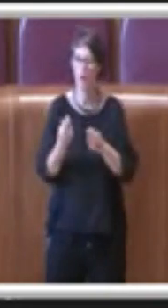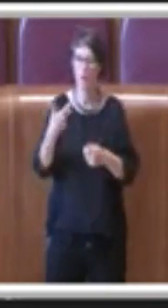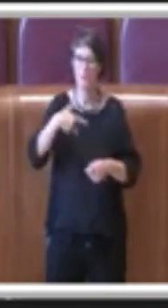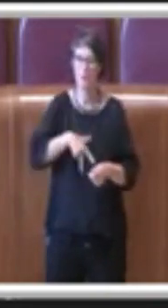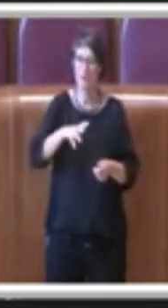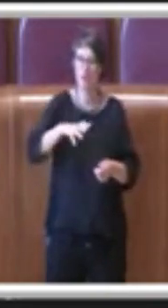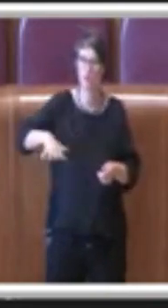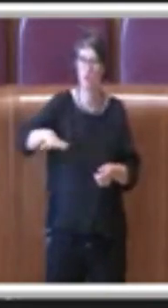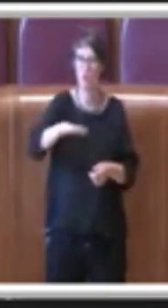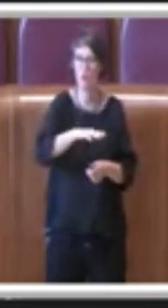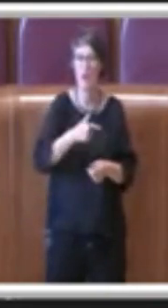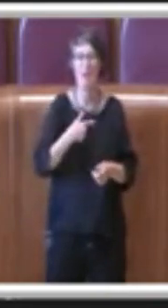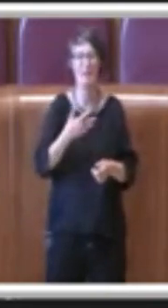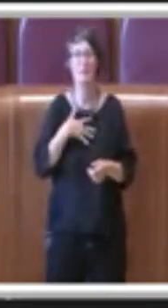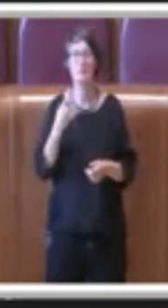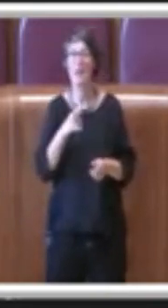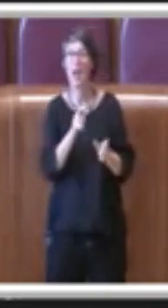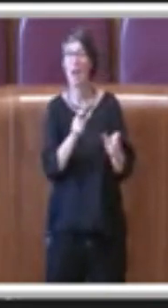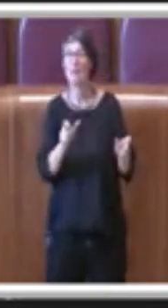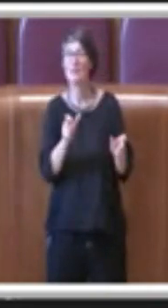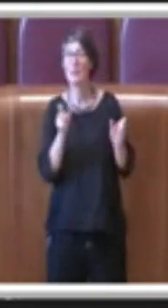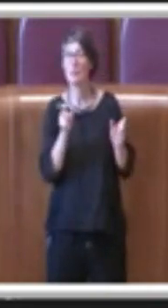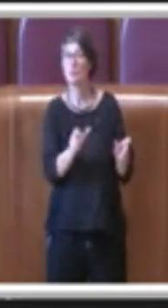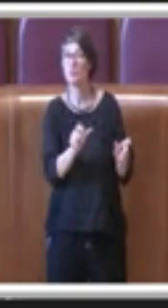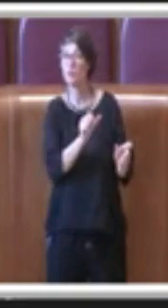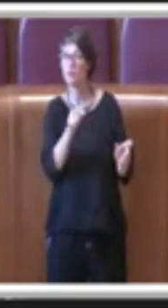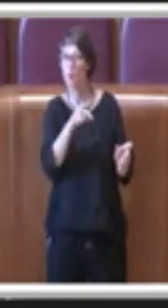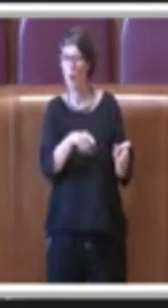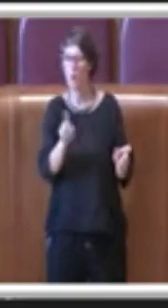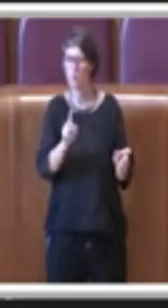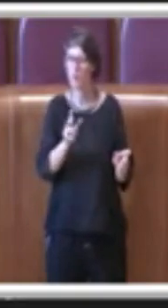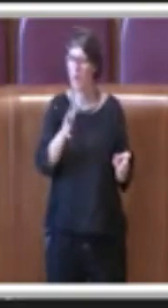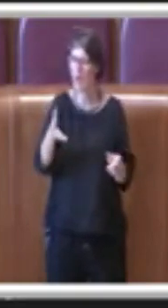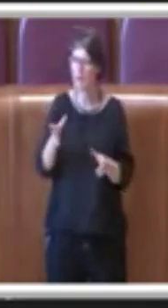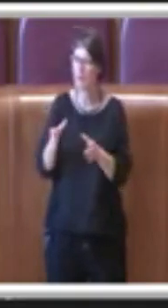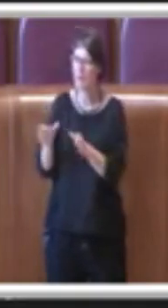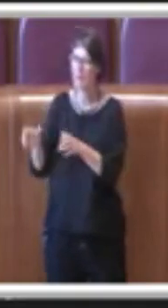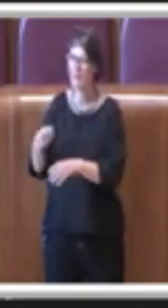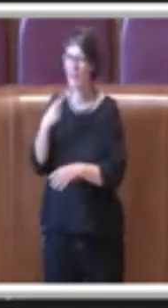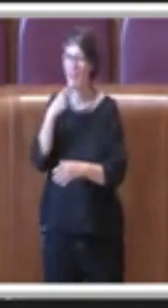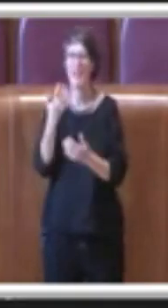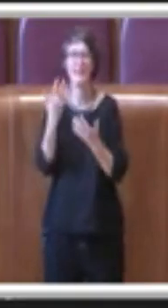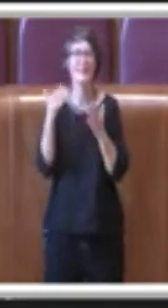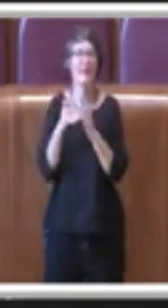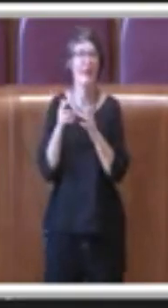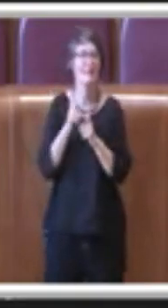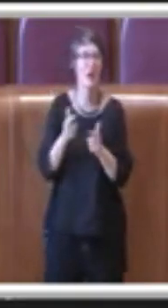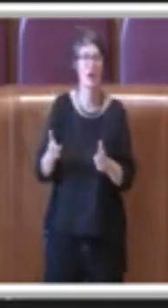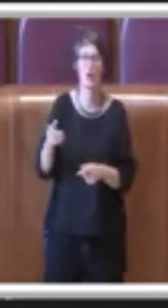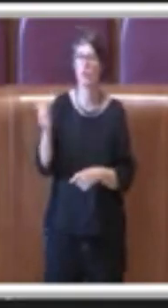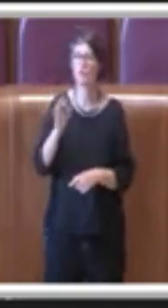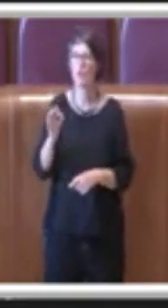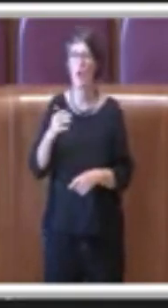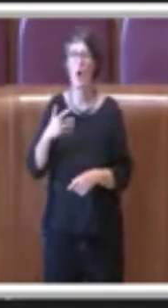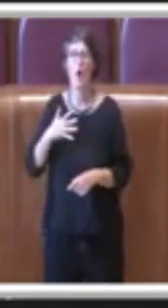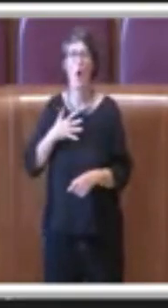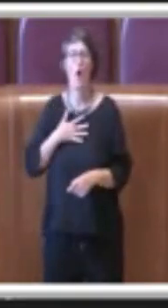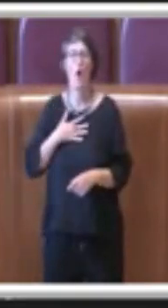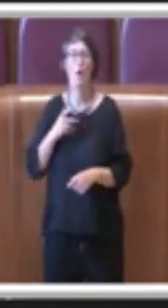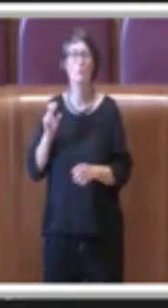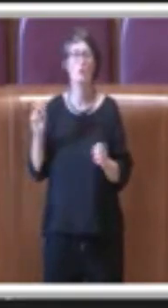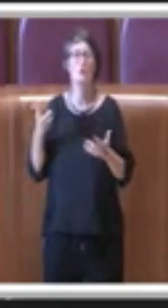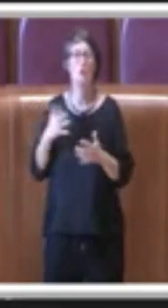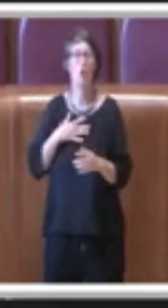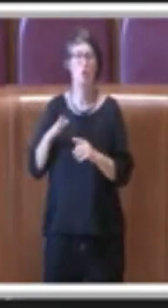improntata anche su altre tipologie, altre categorie, tra cui neomaggiorenni, senza fissa dimora, tutta la parte che riguarda le pari opportunità,